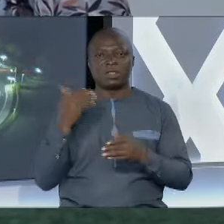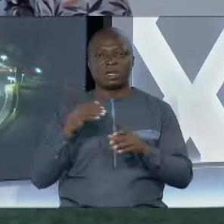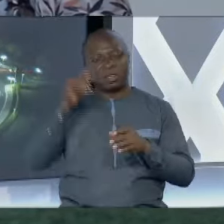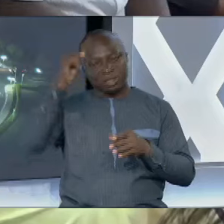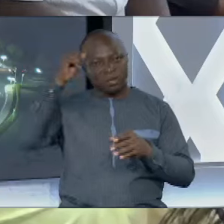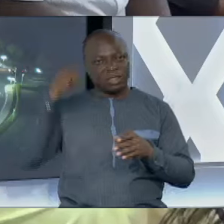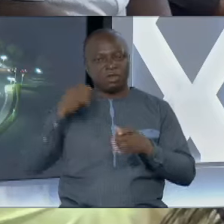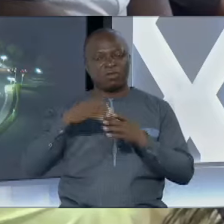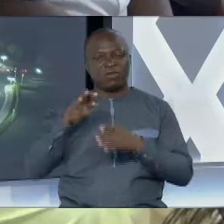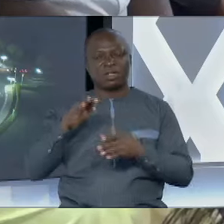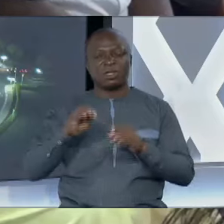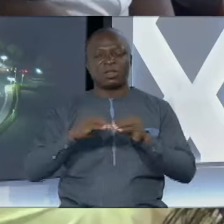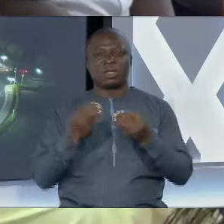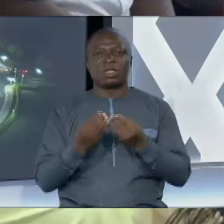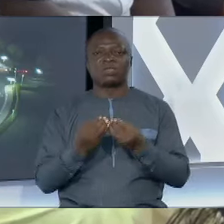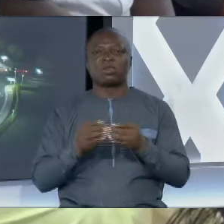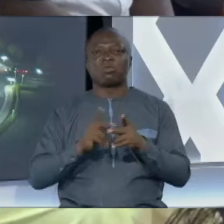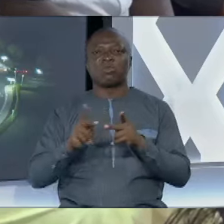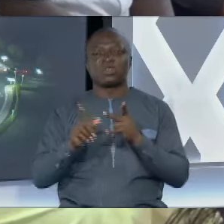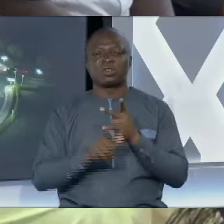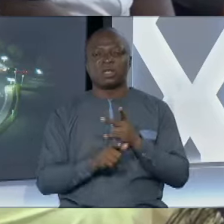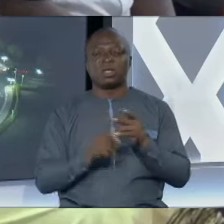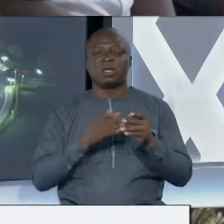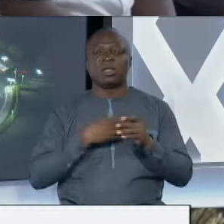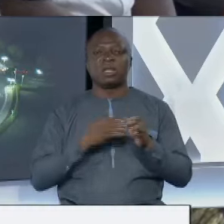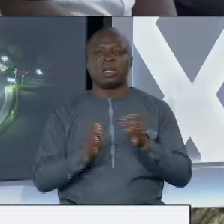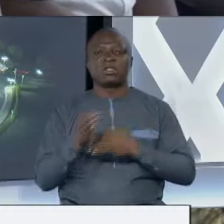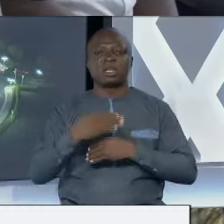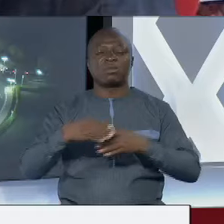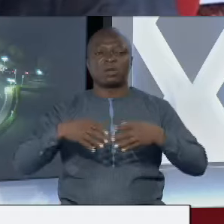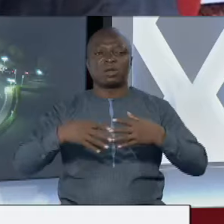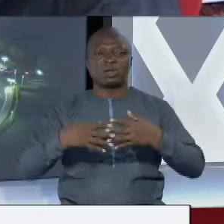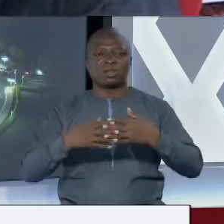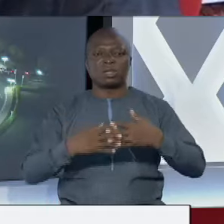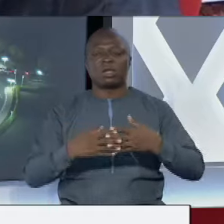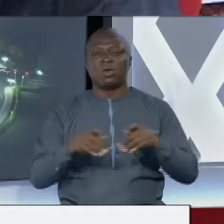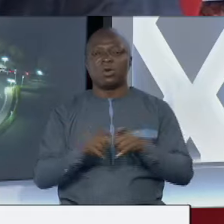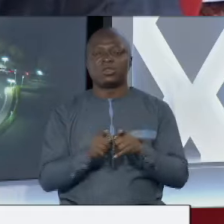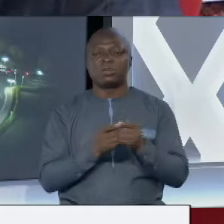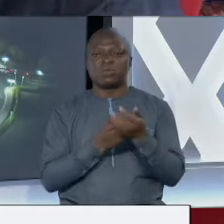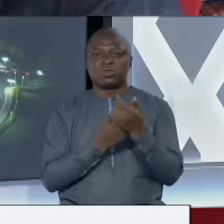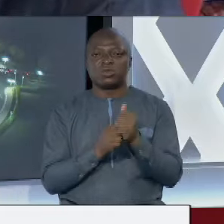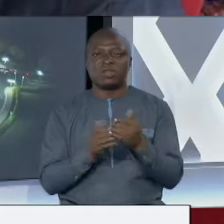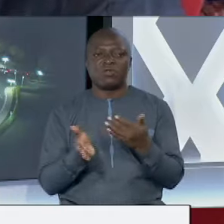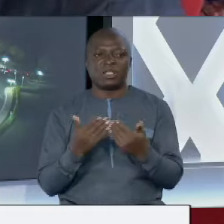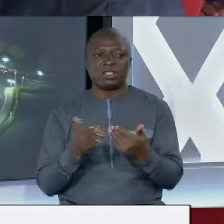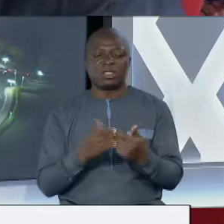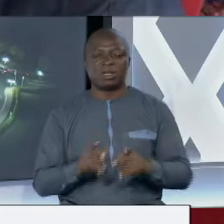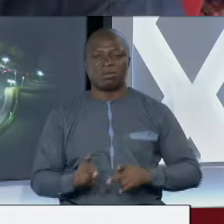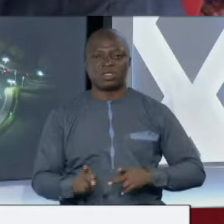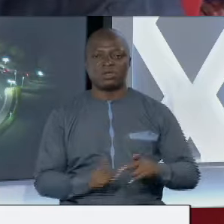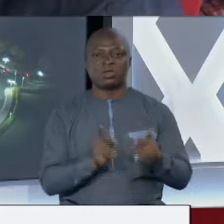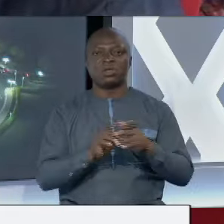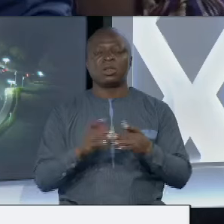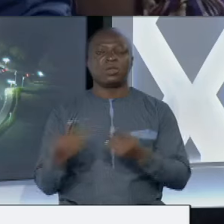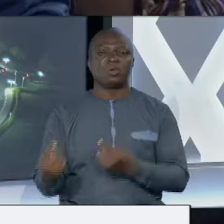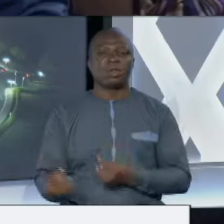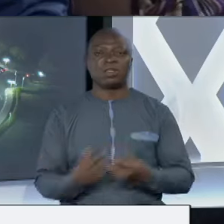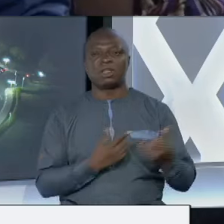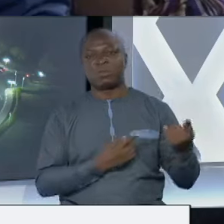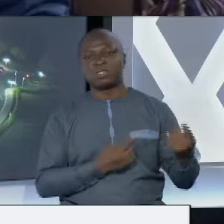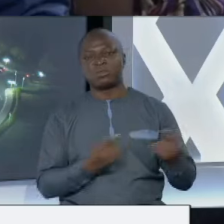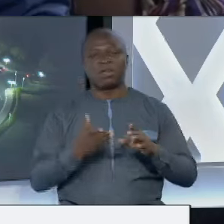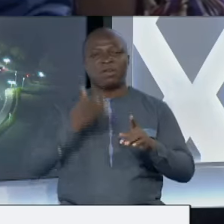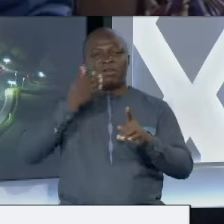de France, les organisations professionnelles et la Chambre, toujours dans l'optique de faciliter les procédures de déplacement vers